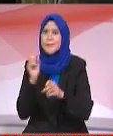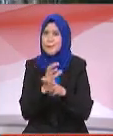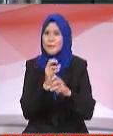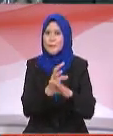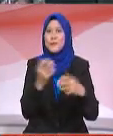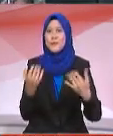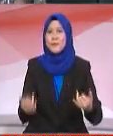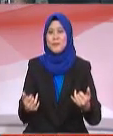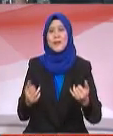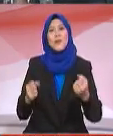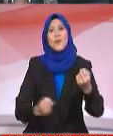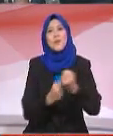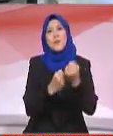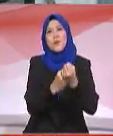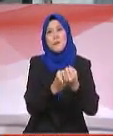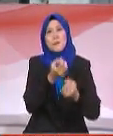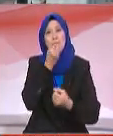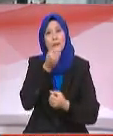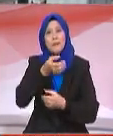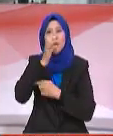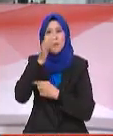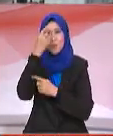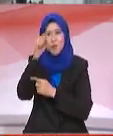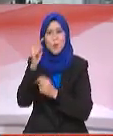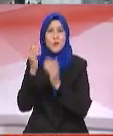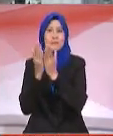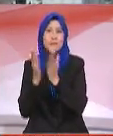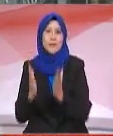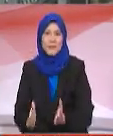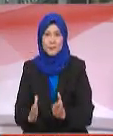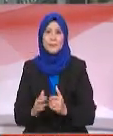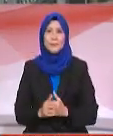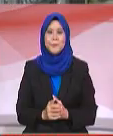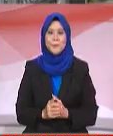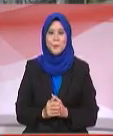inisiatif membiayai kos makan dan minum calon SPM.